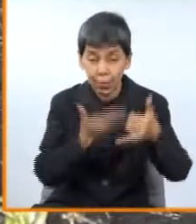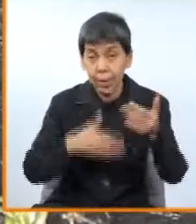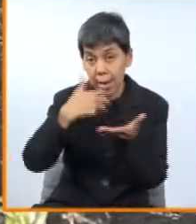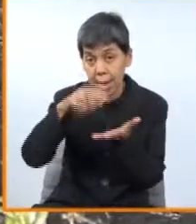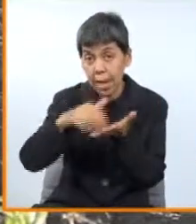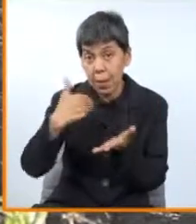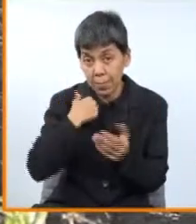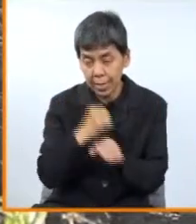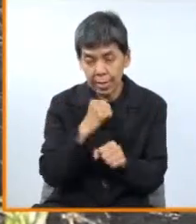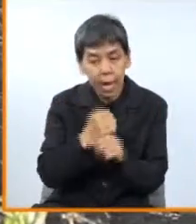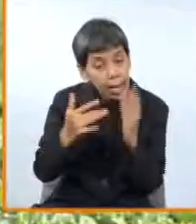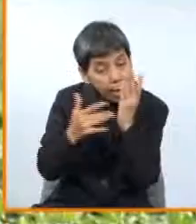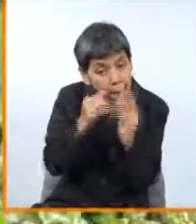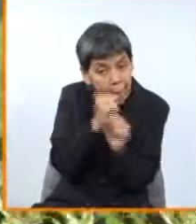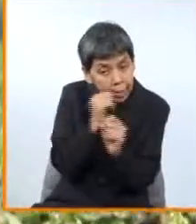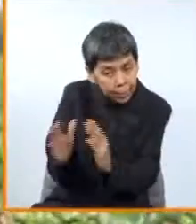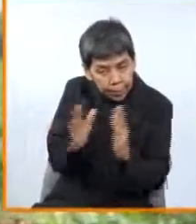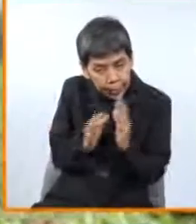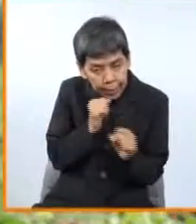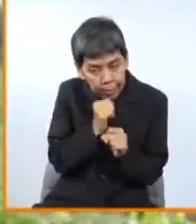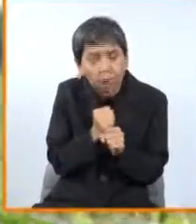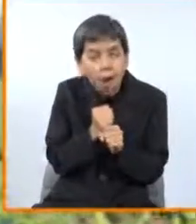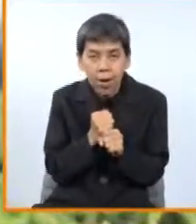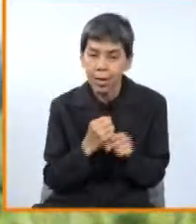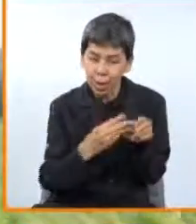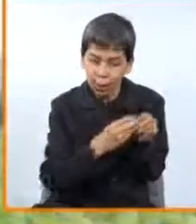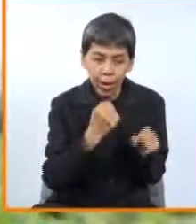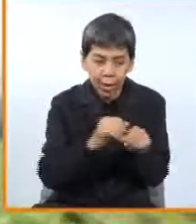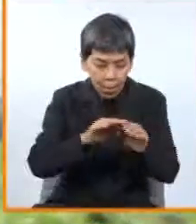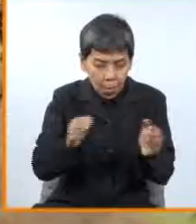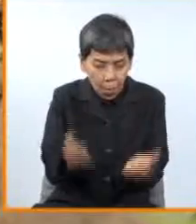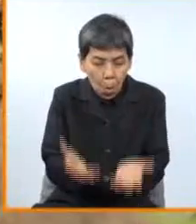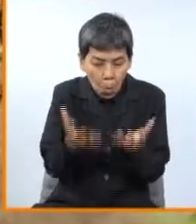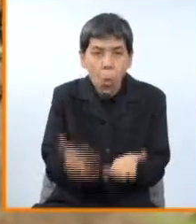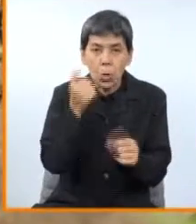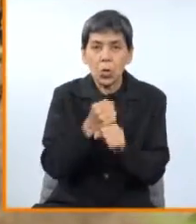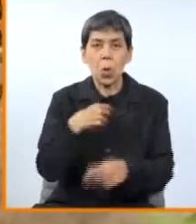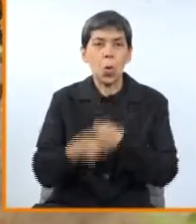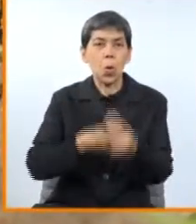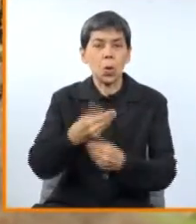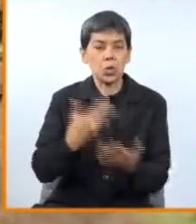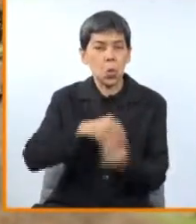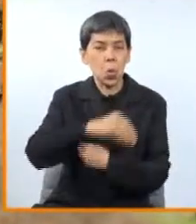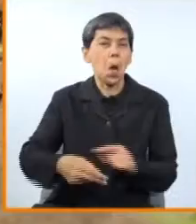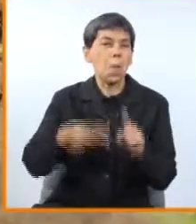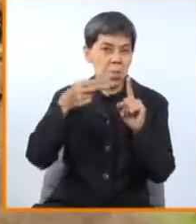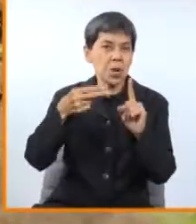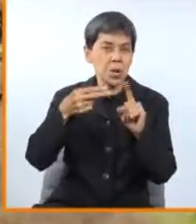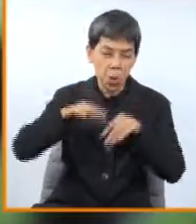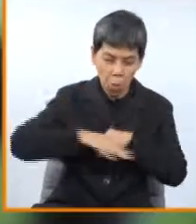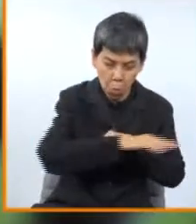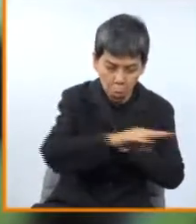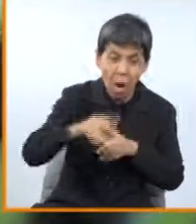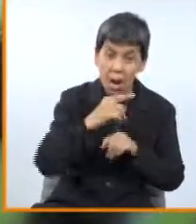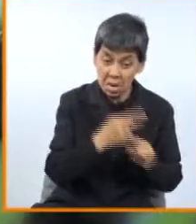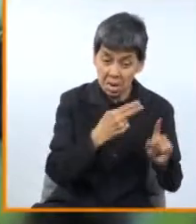อีกว่านำเทคนิคพิเศษมาใช้จึงทำให้แตงโมมีน้ำหนักดีสามารถขายสร้างรายได้กว่า 10,000 บาทต่อไร่